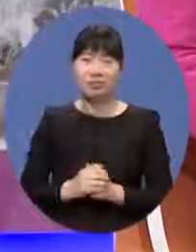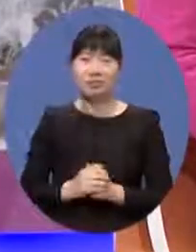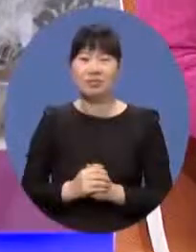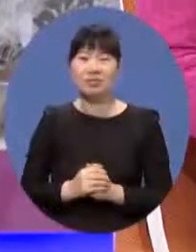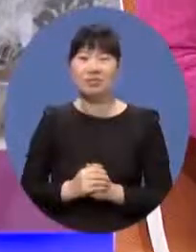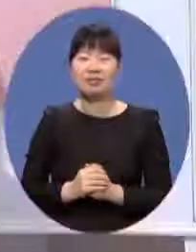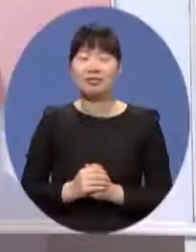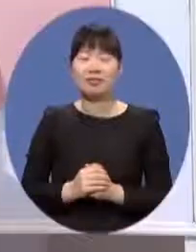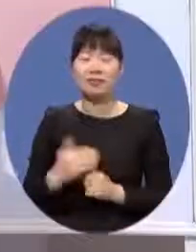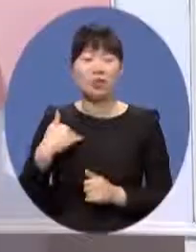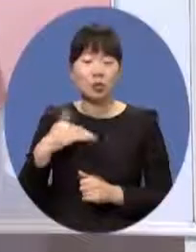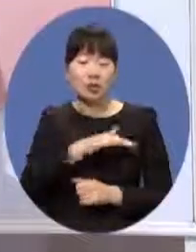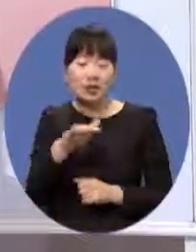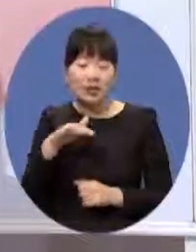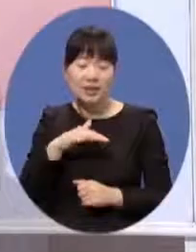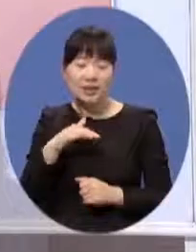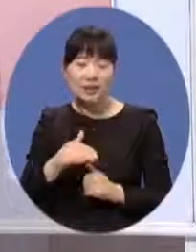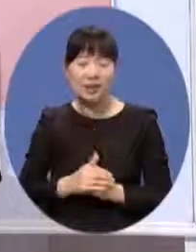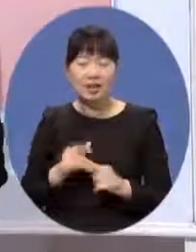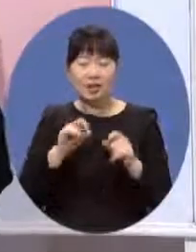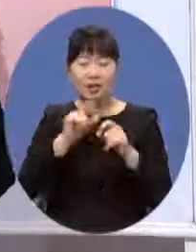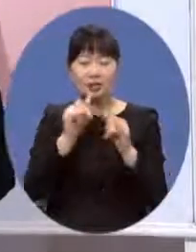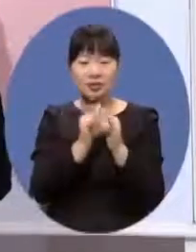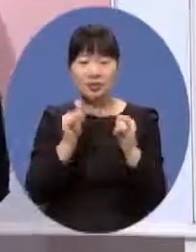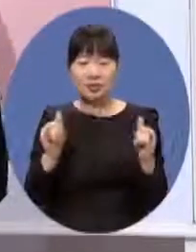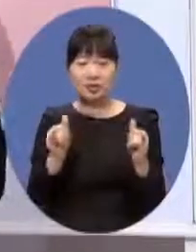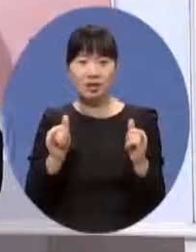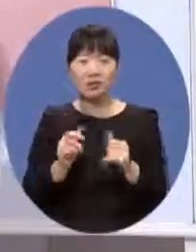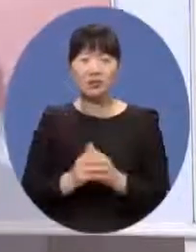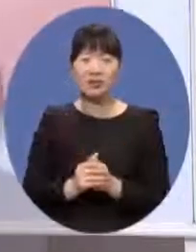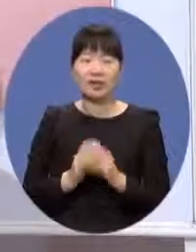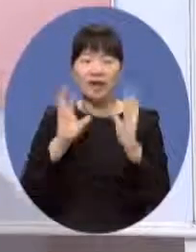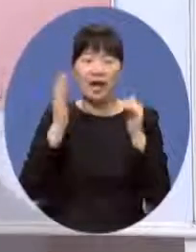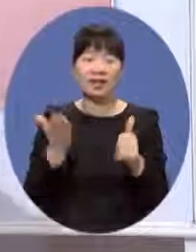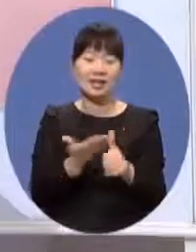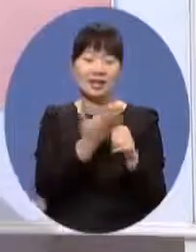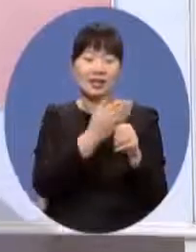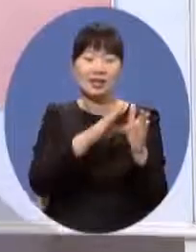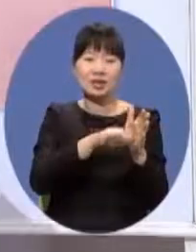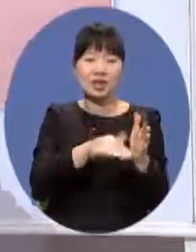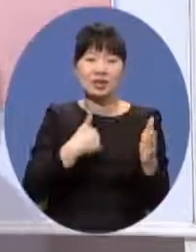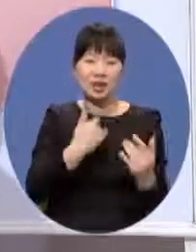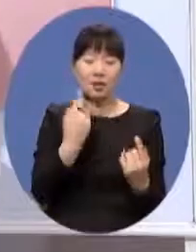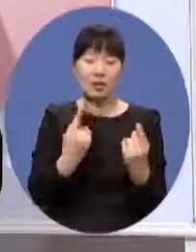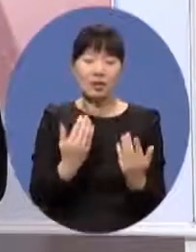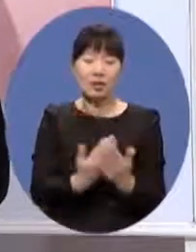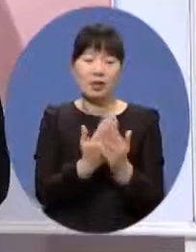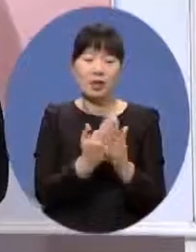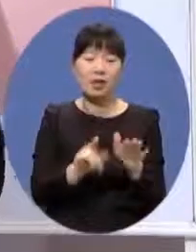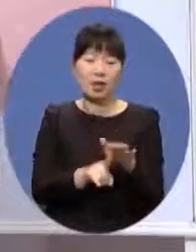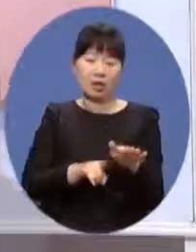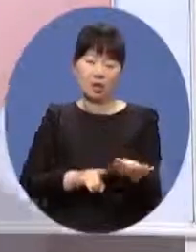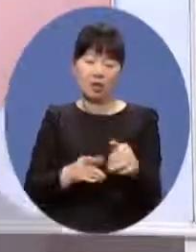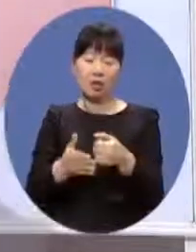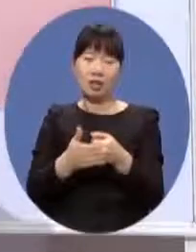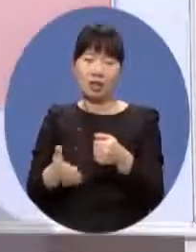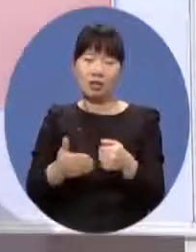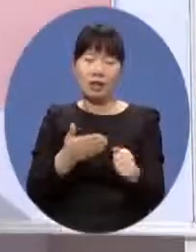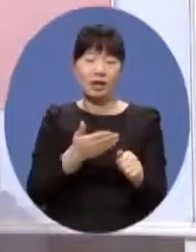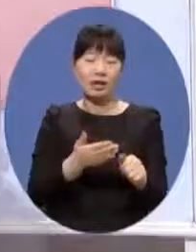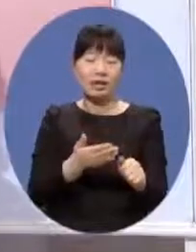그러니까 우리는 대부분의 사람들은 특히 아이를 키울 때 애가 나보다 발달이 많이 떨어지기 때문에